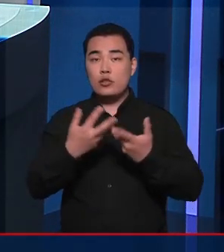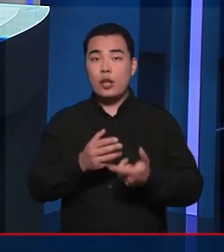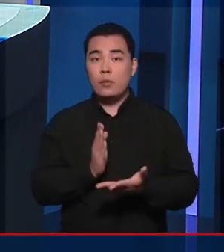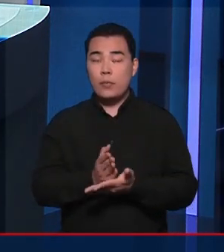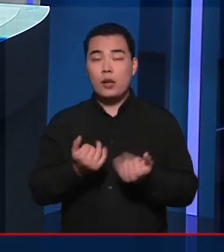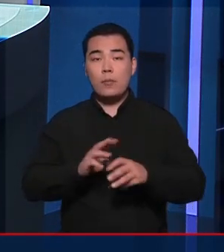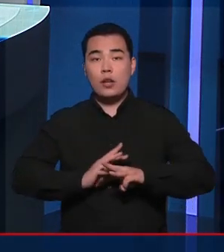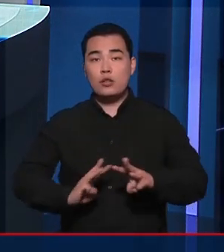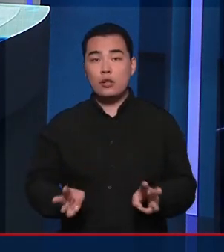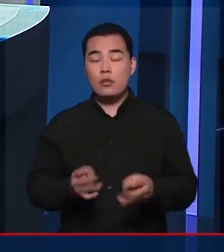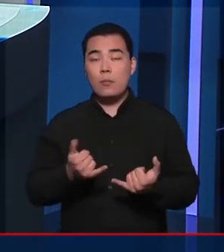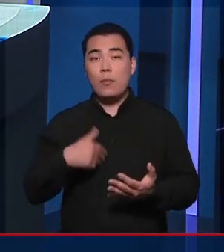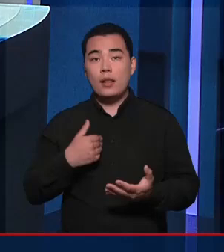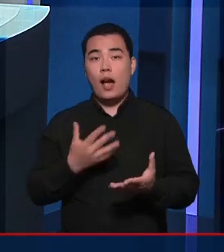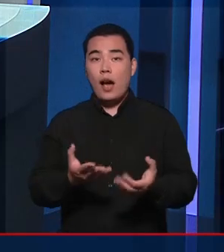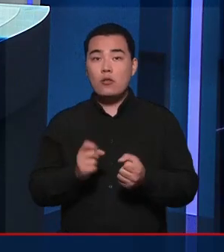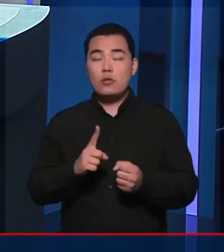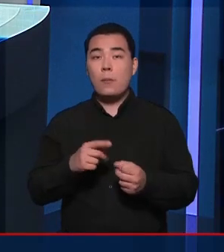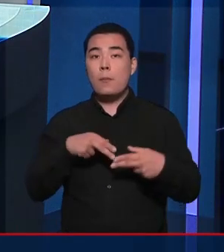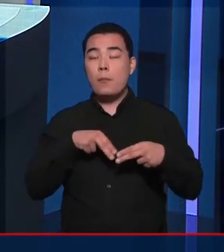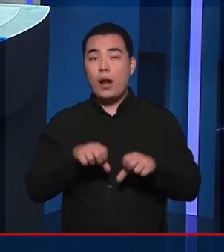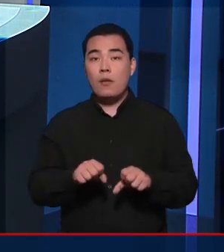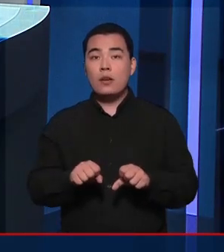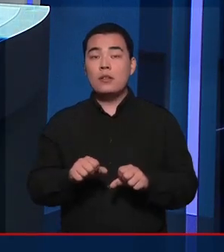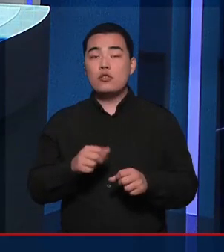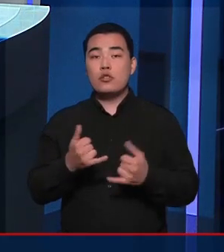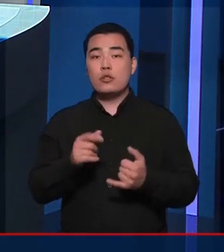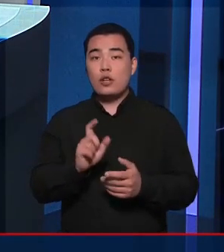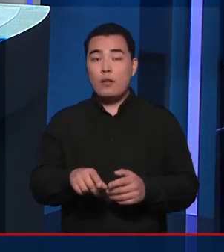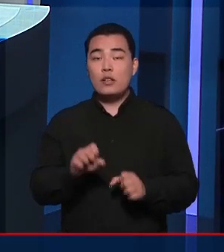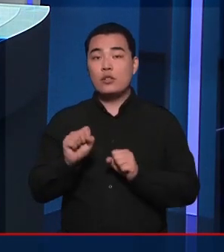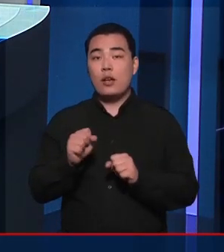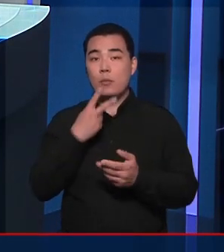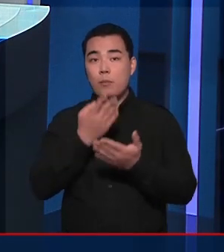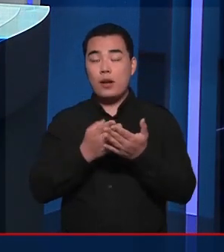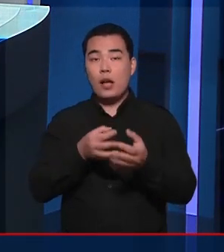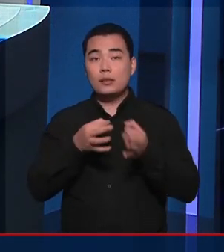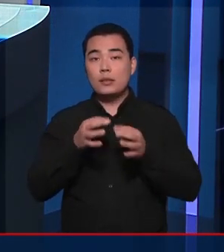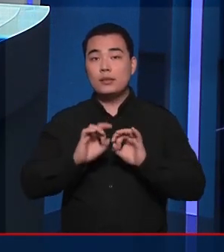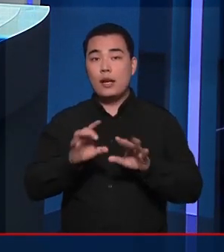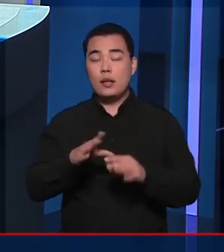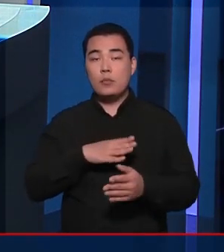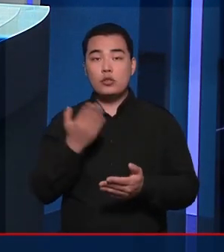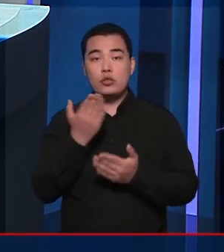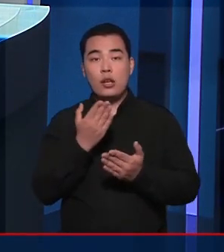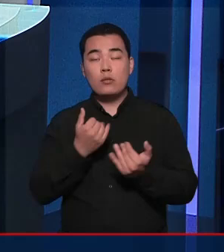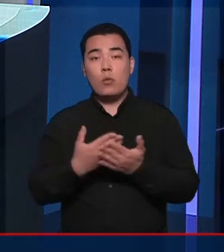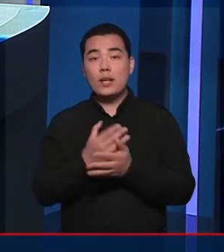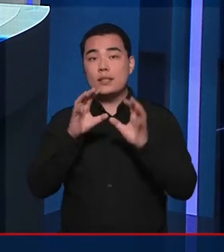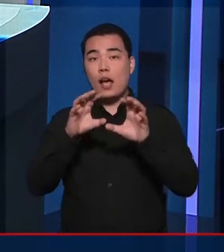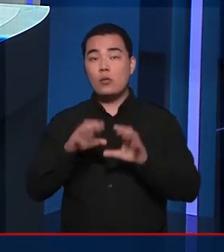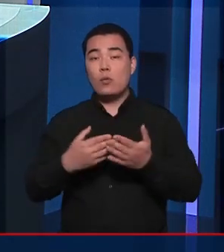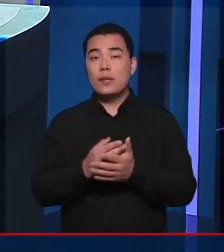Бүгін мәжілісте тұтынушылардың құқығын қорғау туралы заң жобасы бірінші оқылымда мақұлданды. Осылайша жаңа залдағы